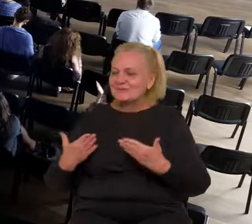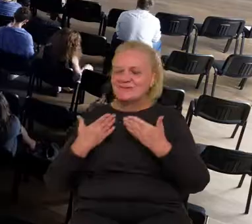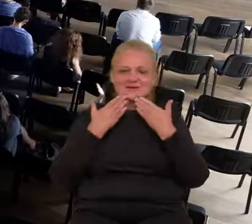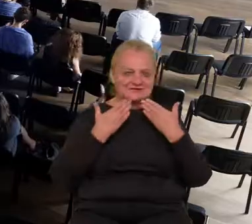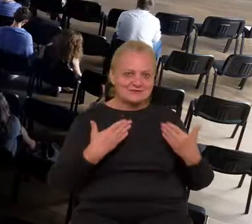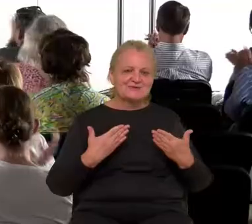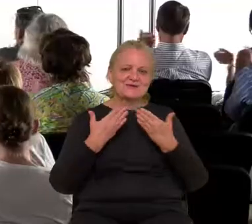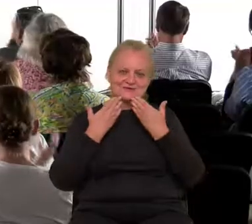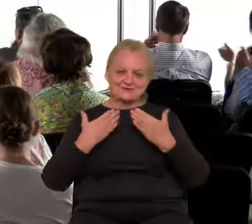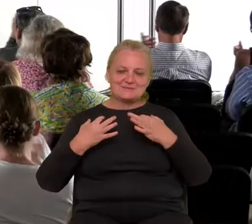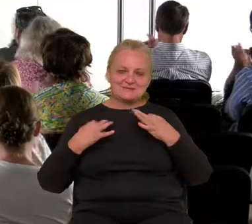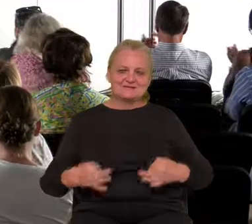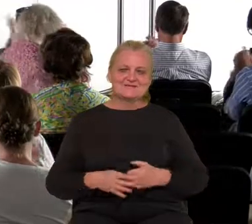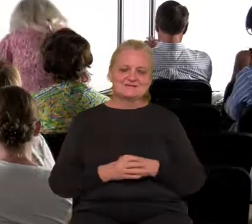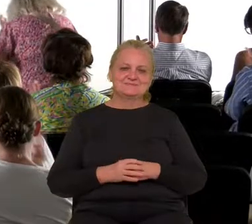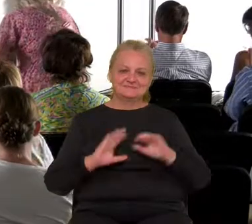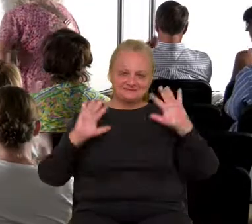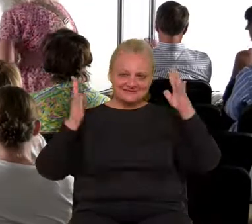Państwu.